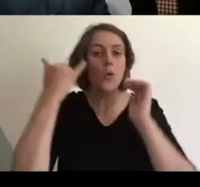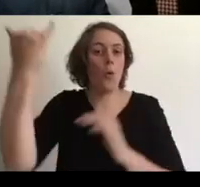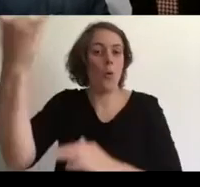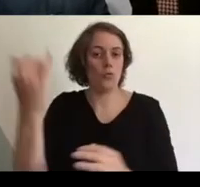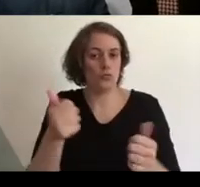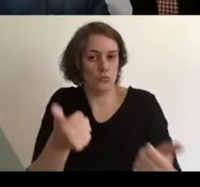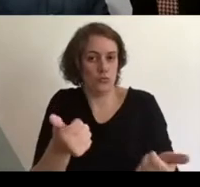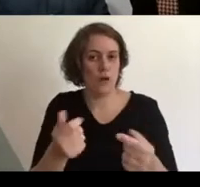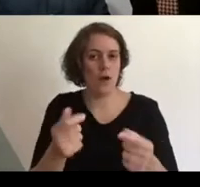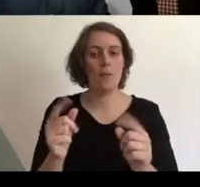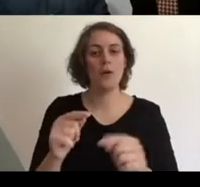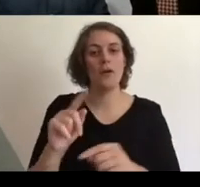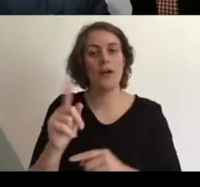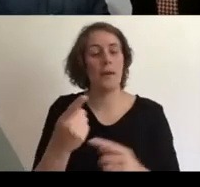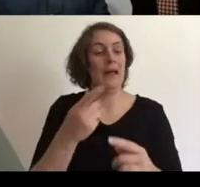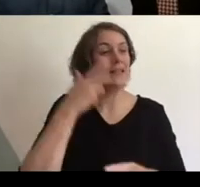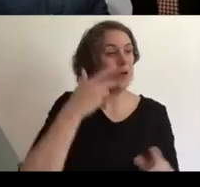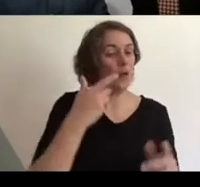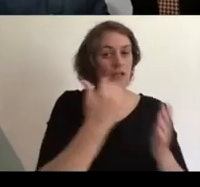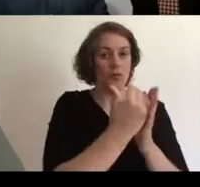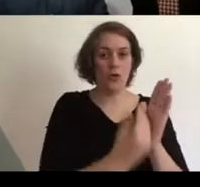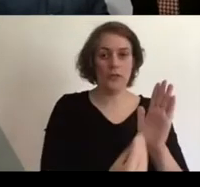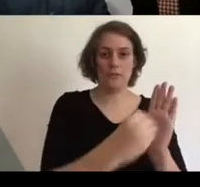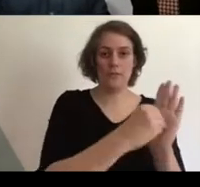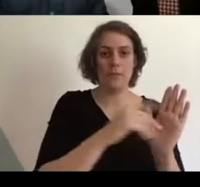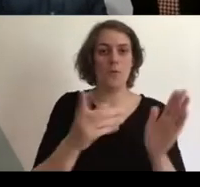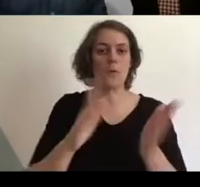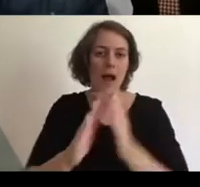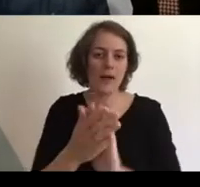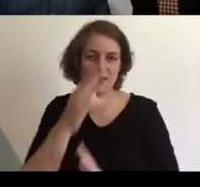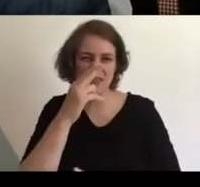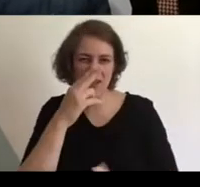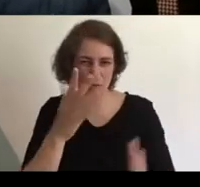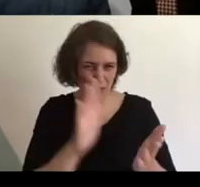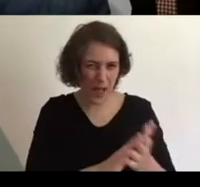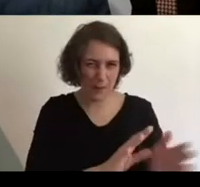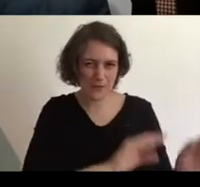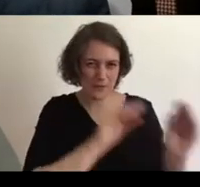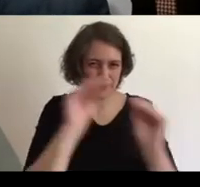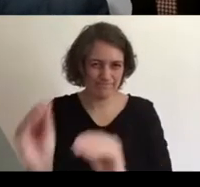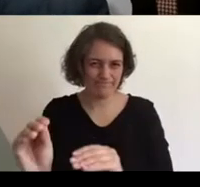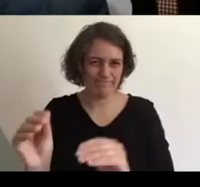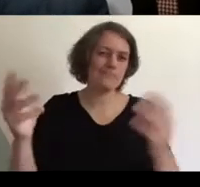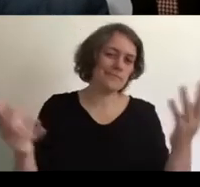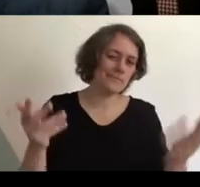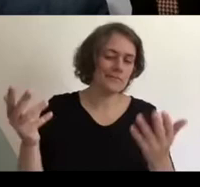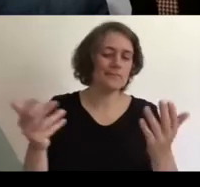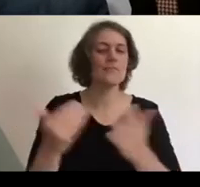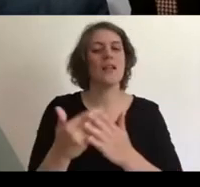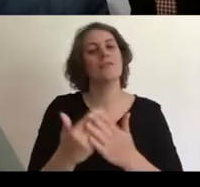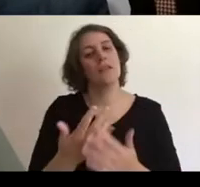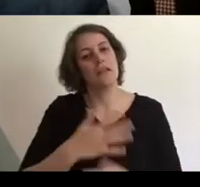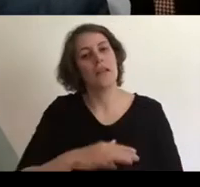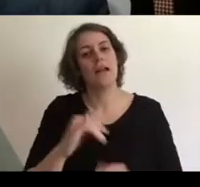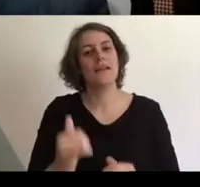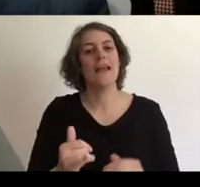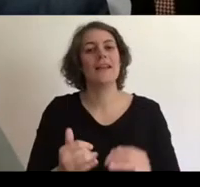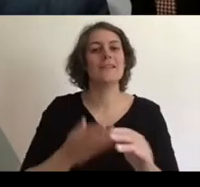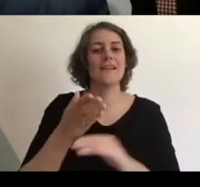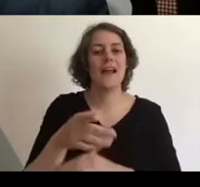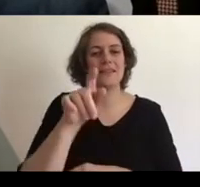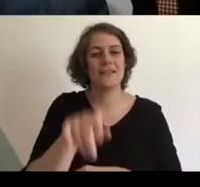Aber das eine ist eben die Theorie und das andere ist die Praxis. Und deswegen würde ich jetzt gerne mal gleich zu unserem Gast, zu